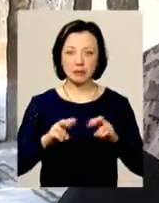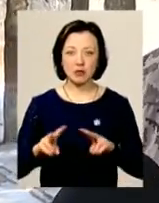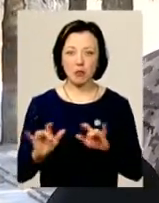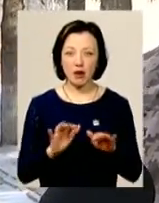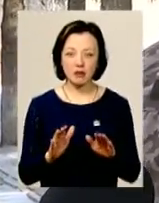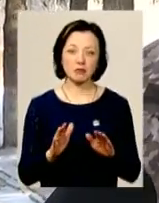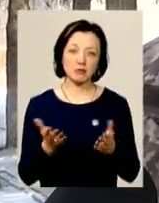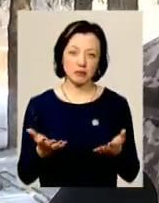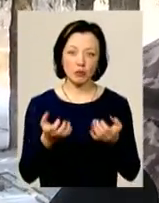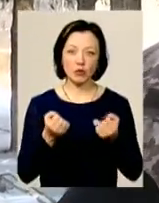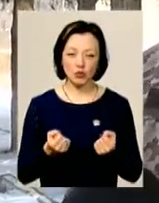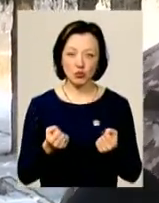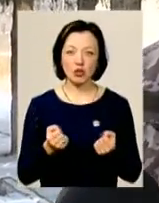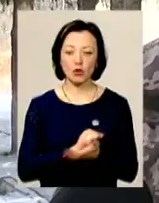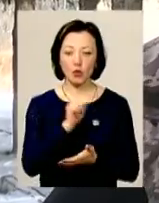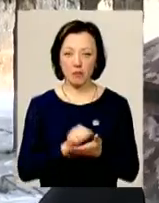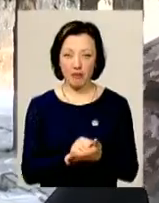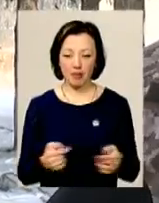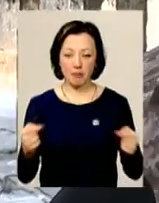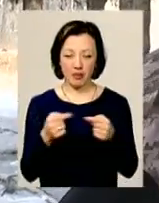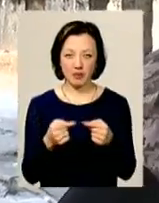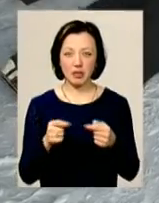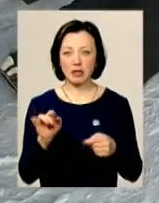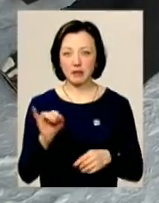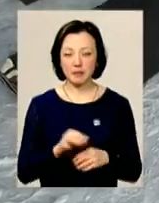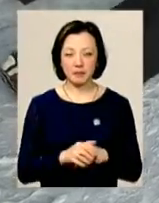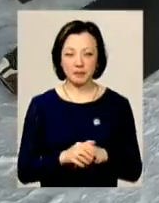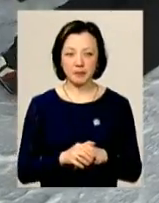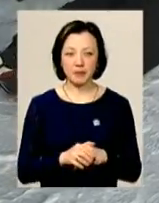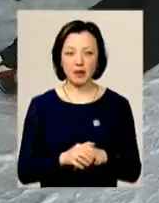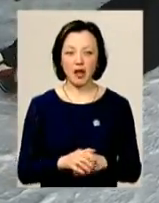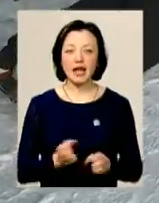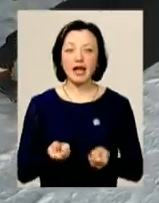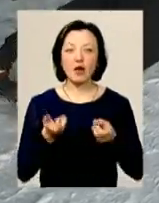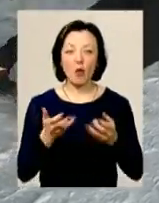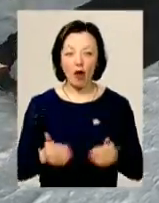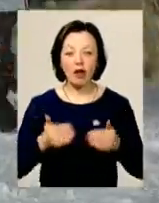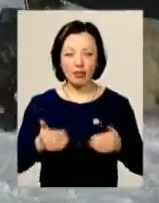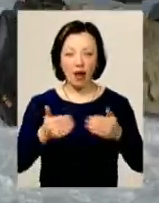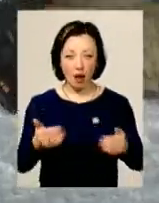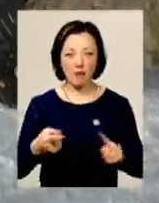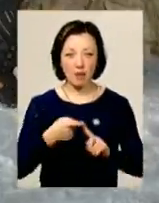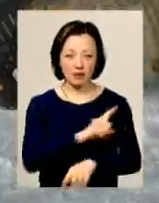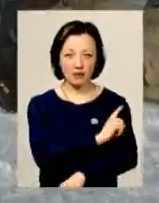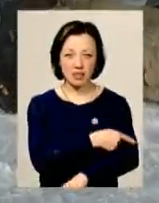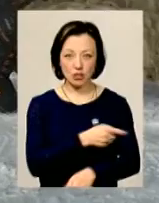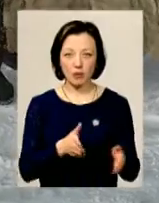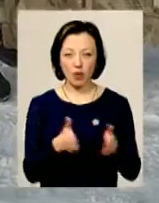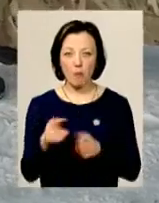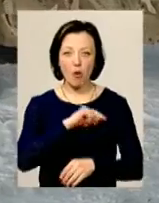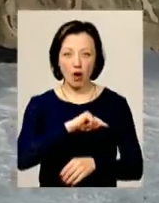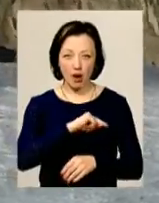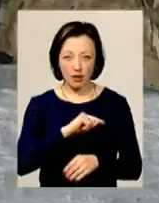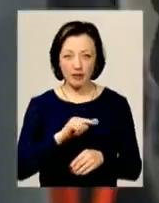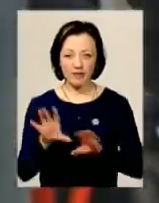операцій, вони отримують певні сертифікати. Складається курс із кількох етапів. Перший, а це фізична підготовка та морально